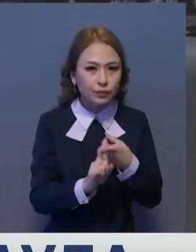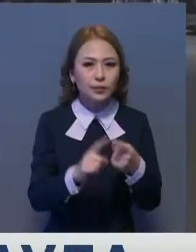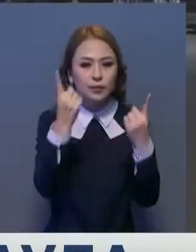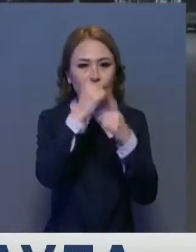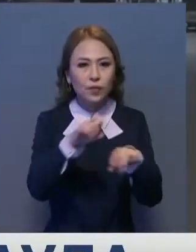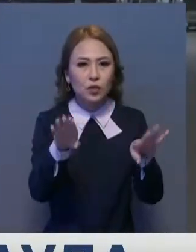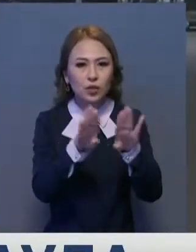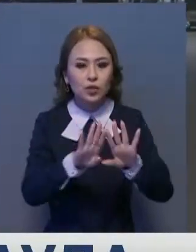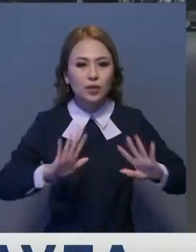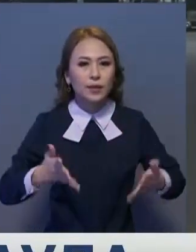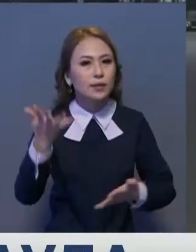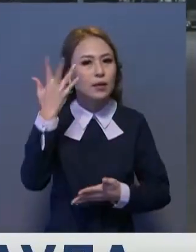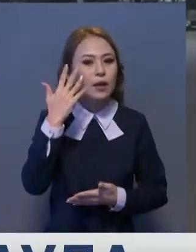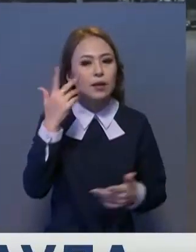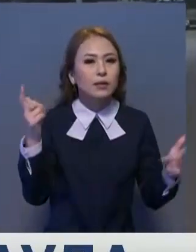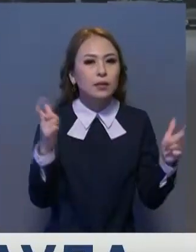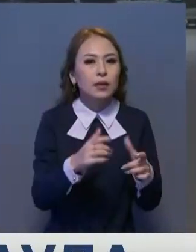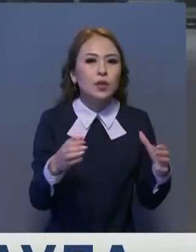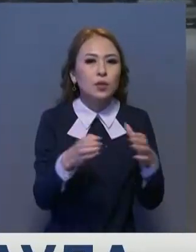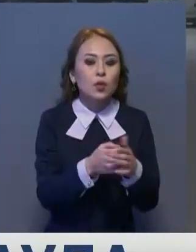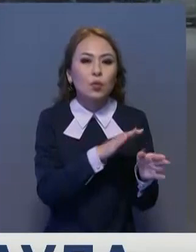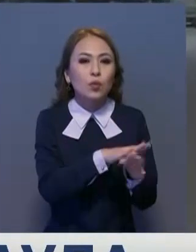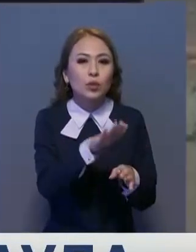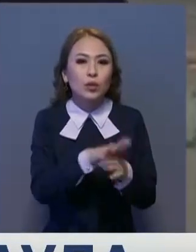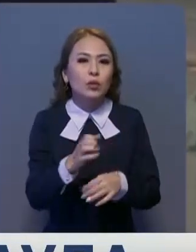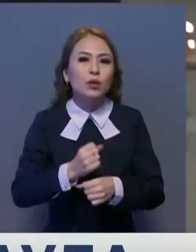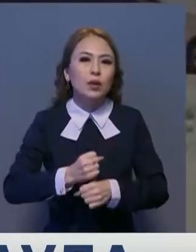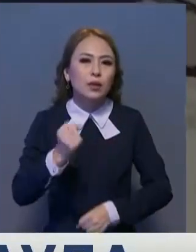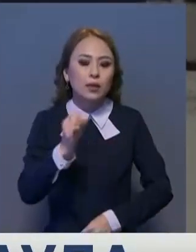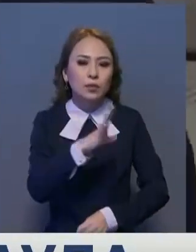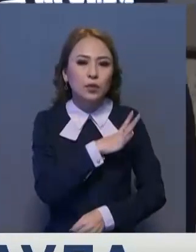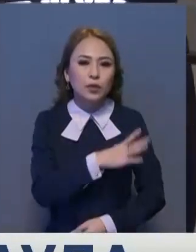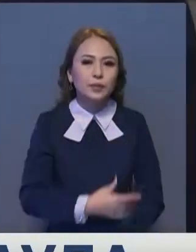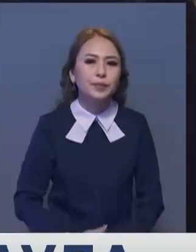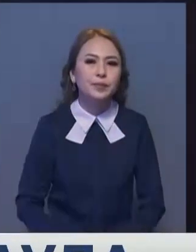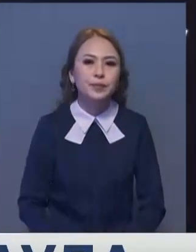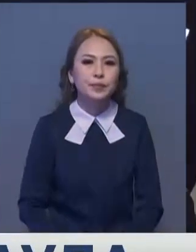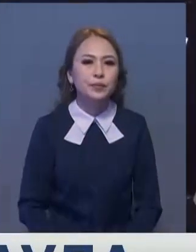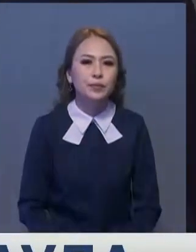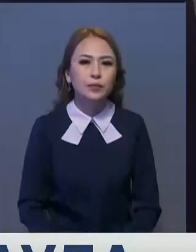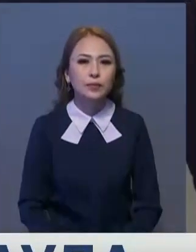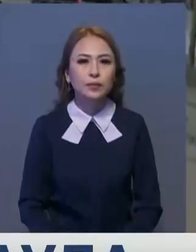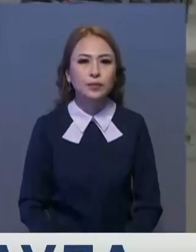байланысты жарияланған төтенше жағдай кезінде карантин талаптарының орындалуын қадағалаған болатын.